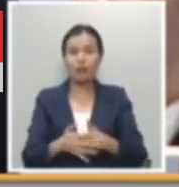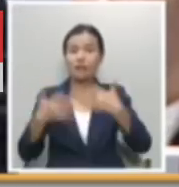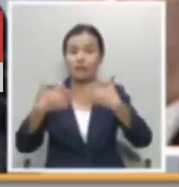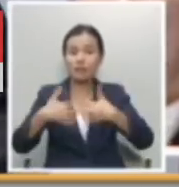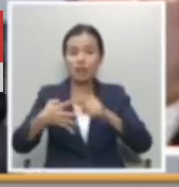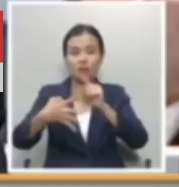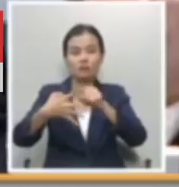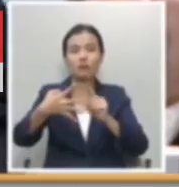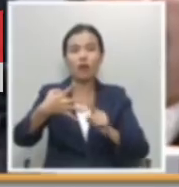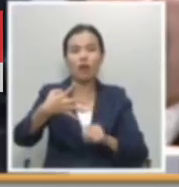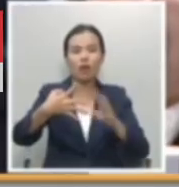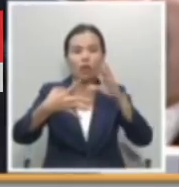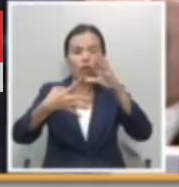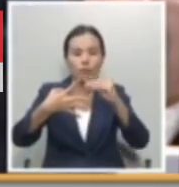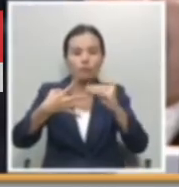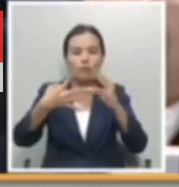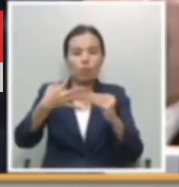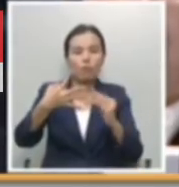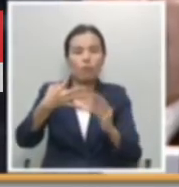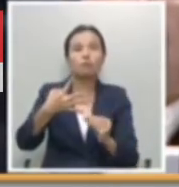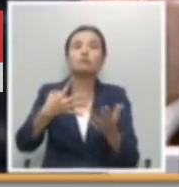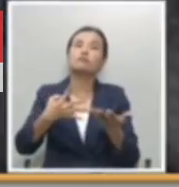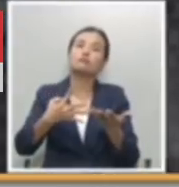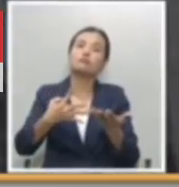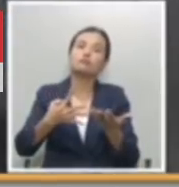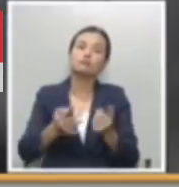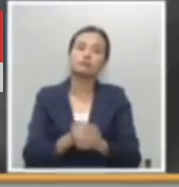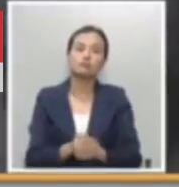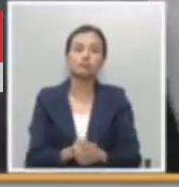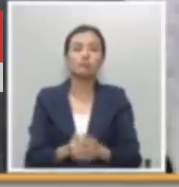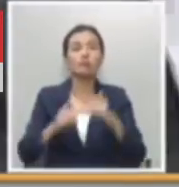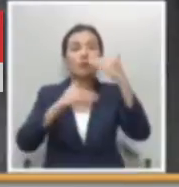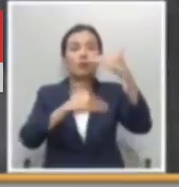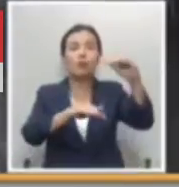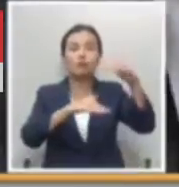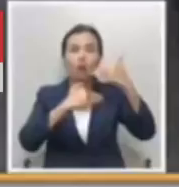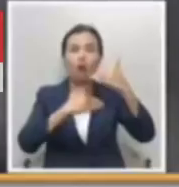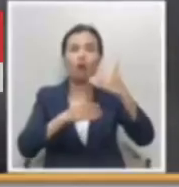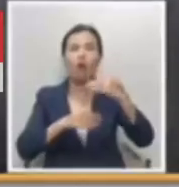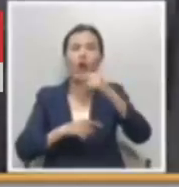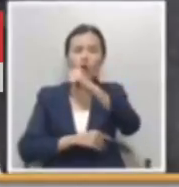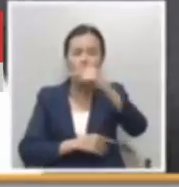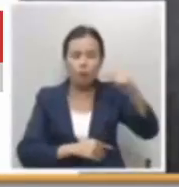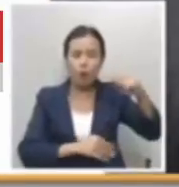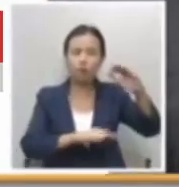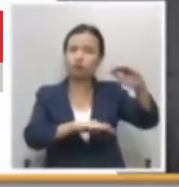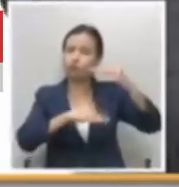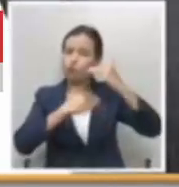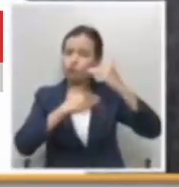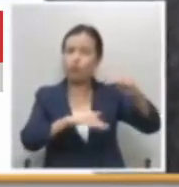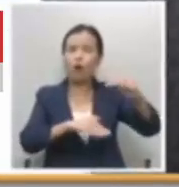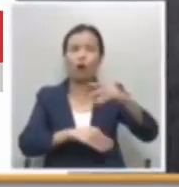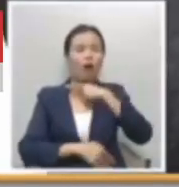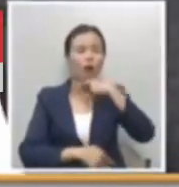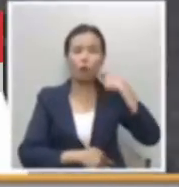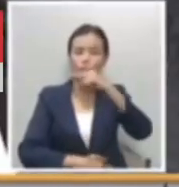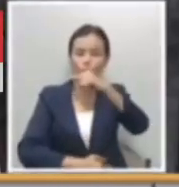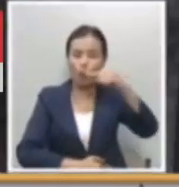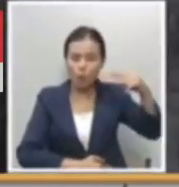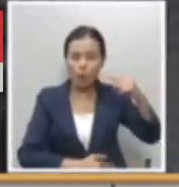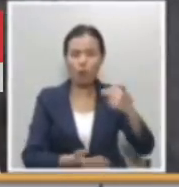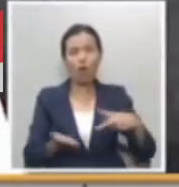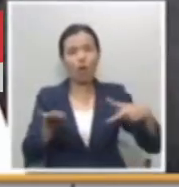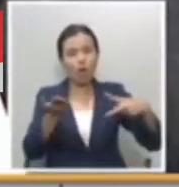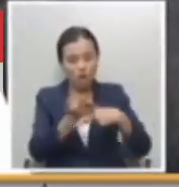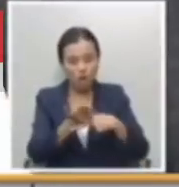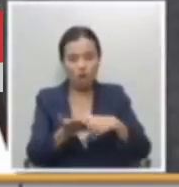ดับสนิทเลยท่านดูดับยังไงนำเข้าส่งออกติดลบหมดนะทั้งนำเข้าและส่งออกนะติดลบหมดเลยนี่มันชะงักงันเล